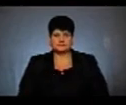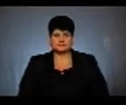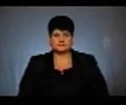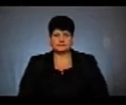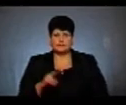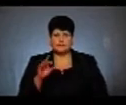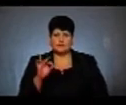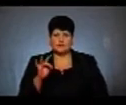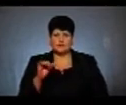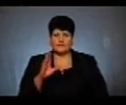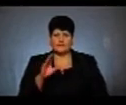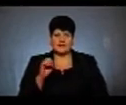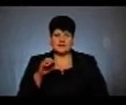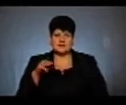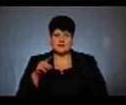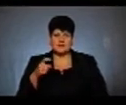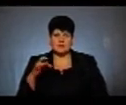Порода. Вестхайвент.